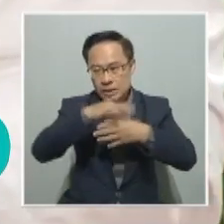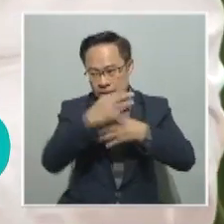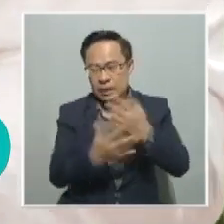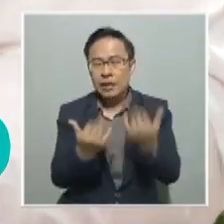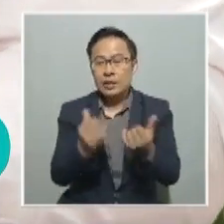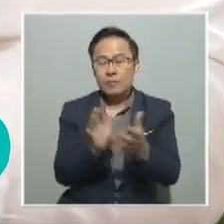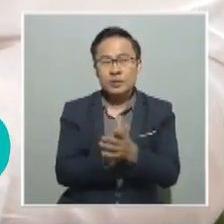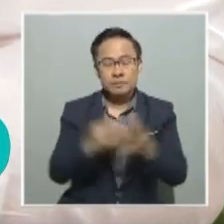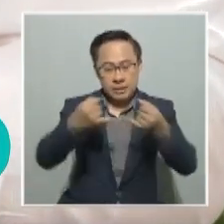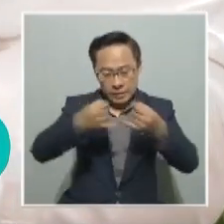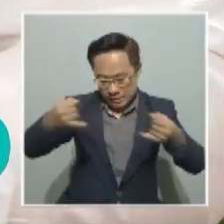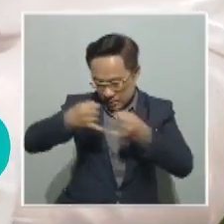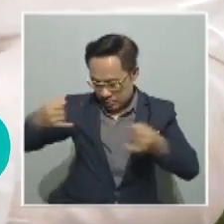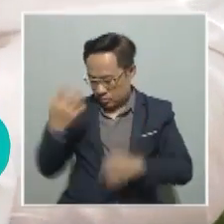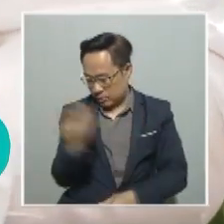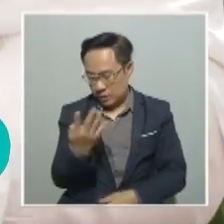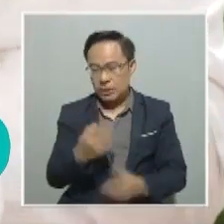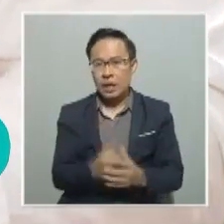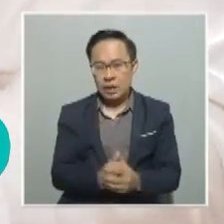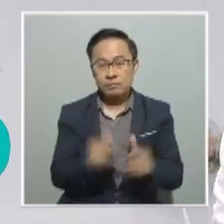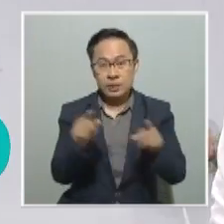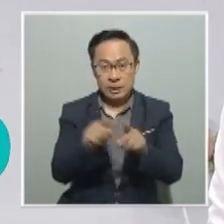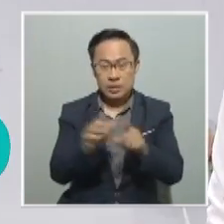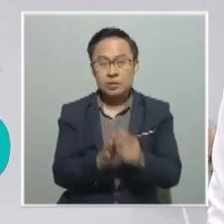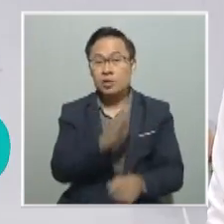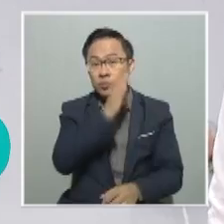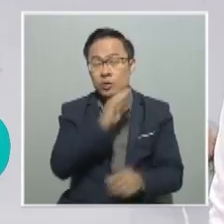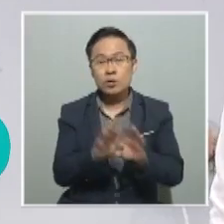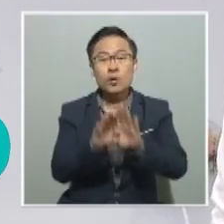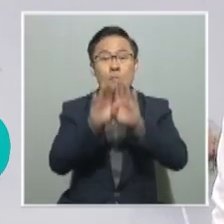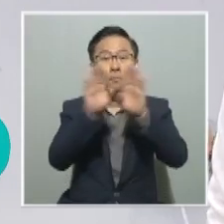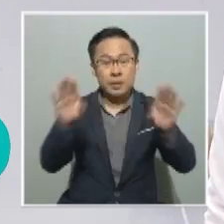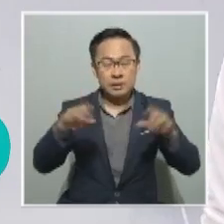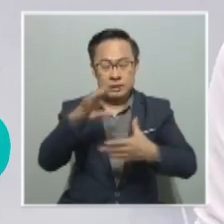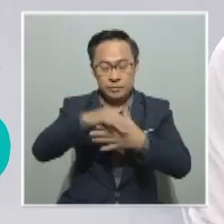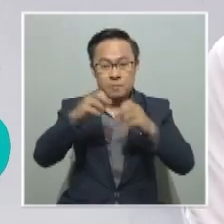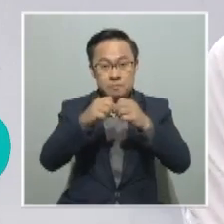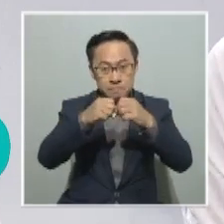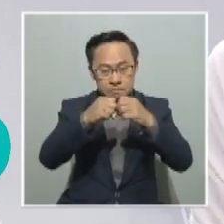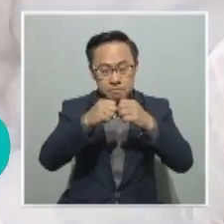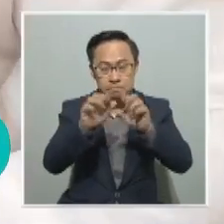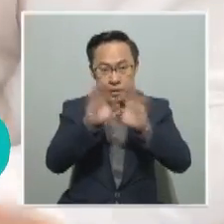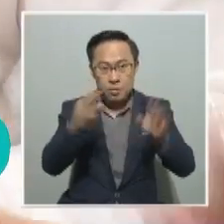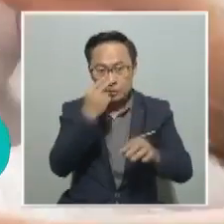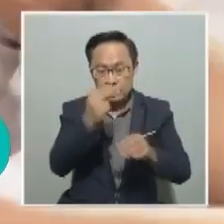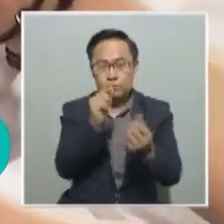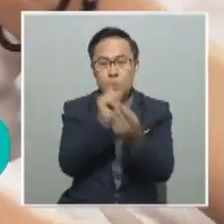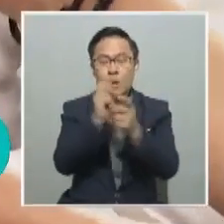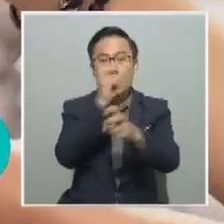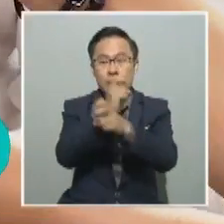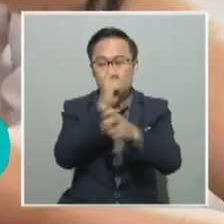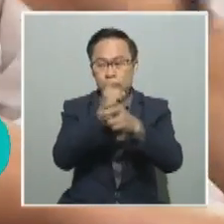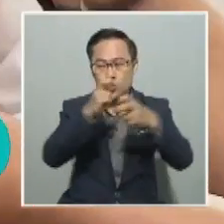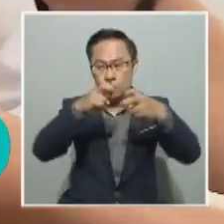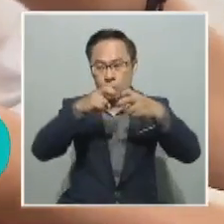4เส้นที่เป็นเส้นเอ็นมาเกาะกับ ตรงบริเวณแขนตรงนี ้ ถ้าเราเปิดกล้ามเนื้อตรงนี้ขึ้นนะฮะเราก็จะเจอว่ามันมีกระดูกติดกัน